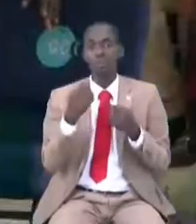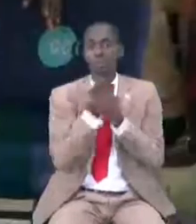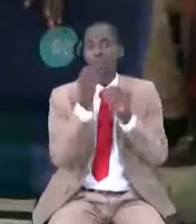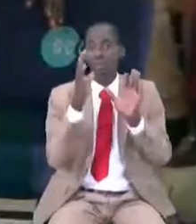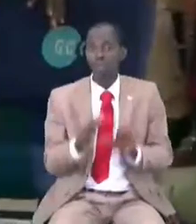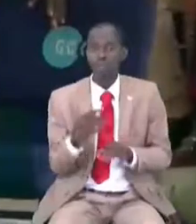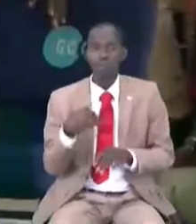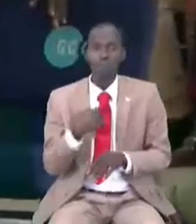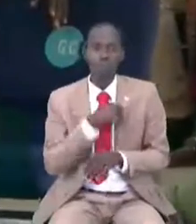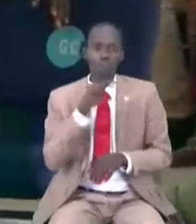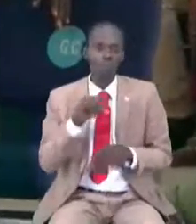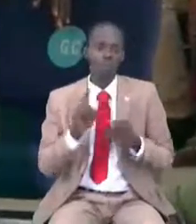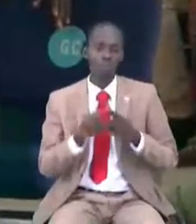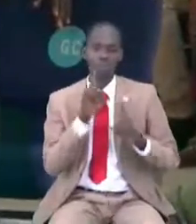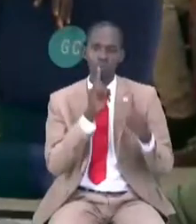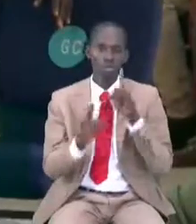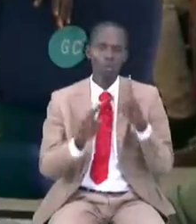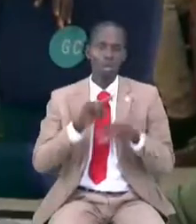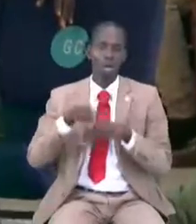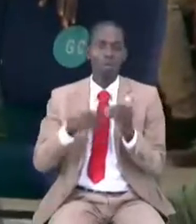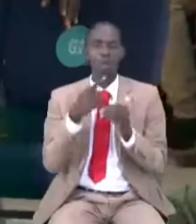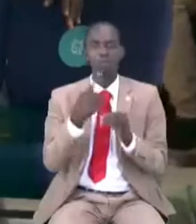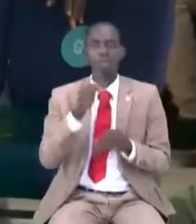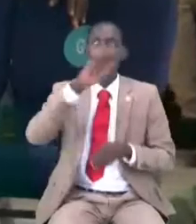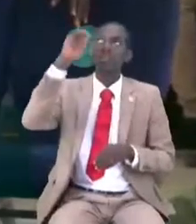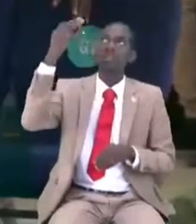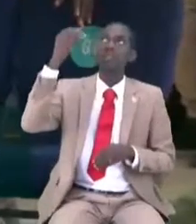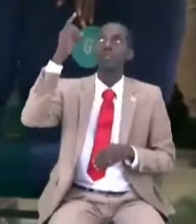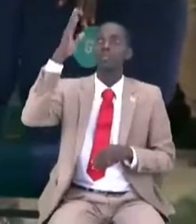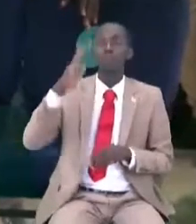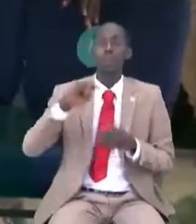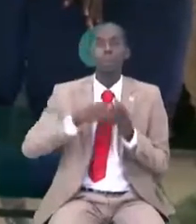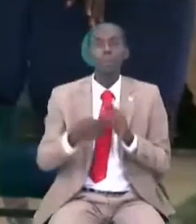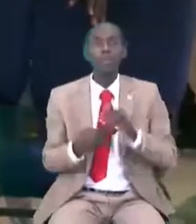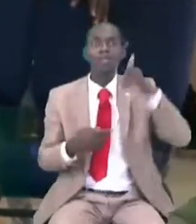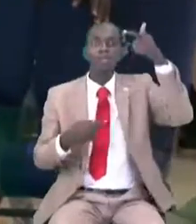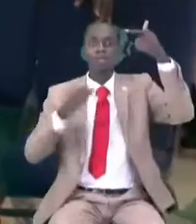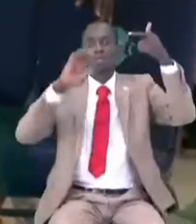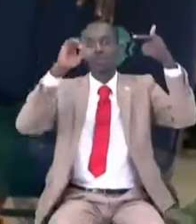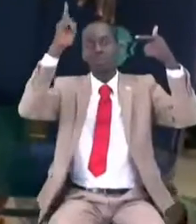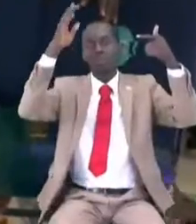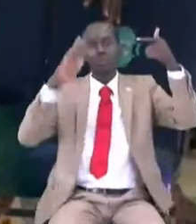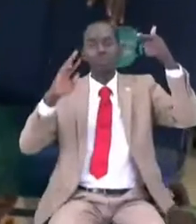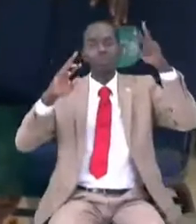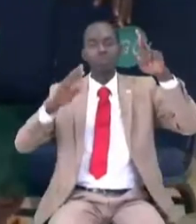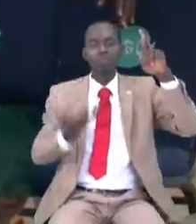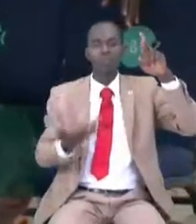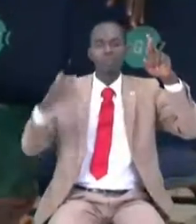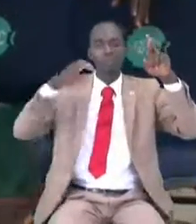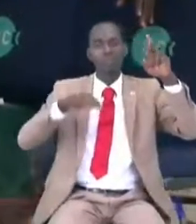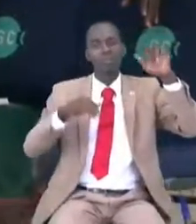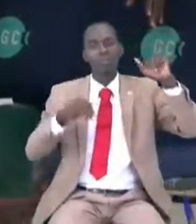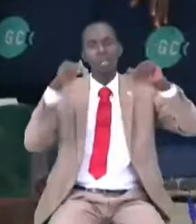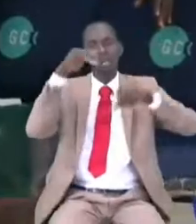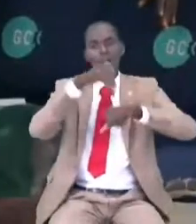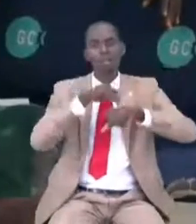de Dieu aux dépens de Christ. La grâce. La rédemption de Christ aux dépens de Christ. La grâce,